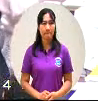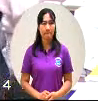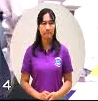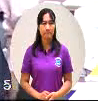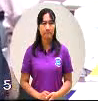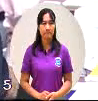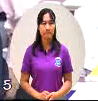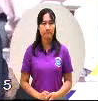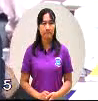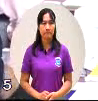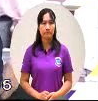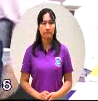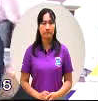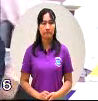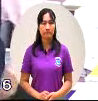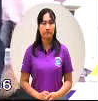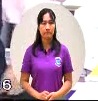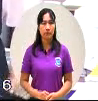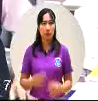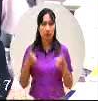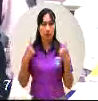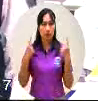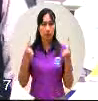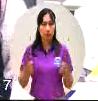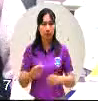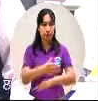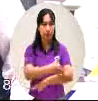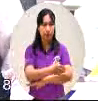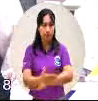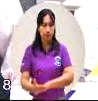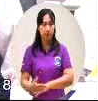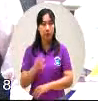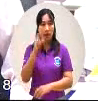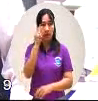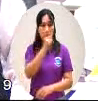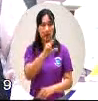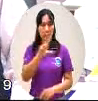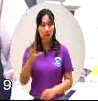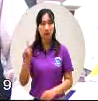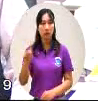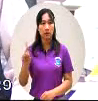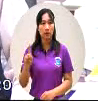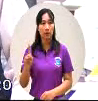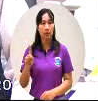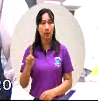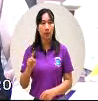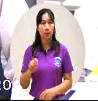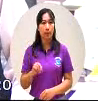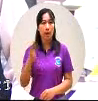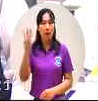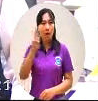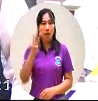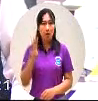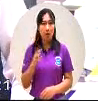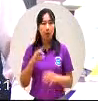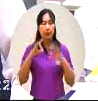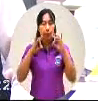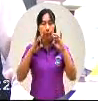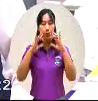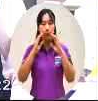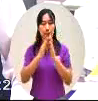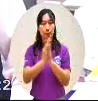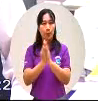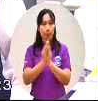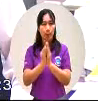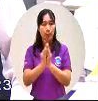好。那么我想，盐乡是有一个特色，就是水蜜桃。我想跟那个红肉梨，